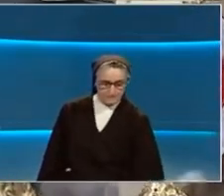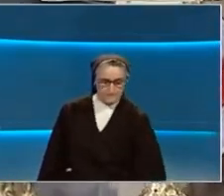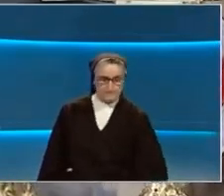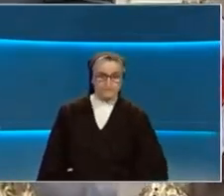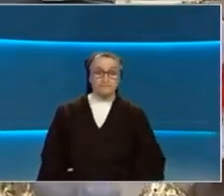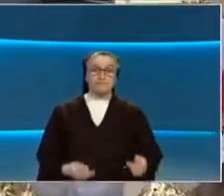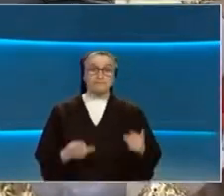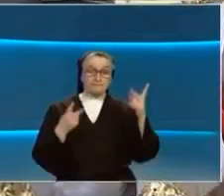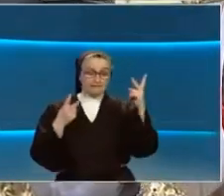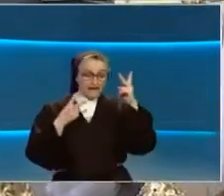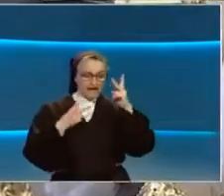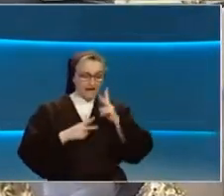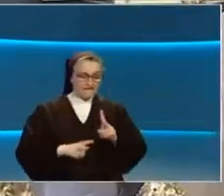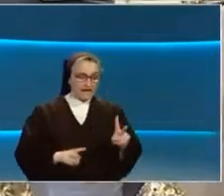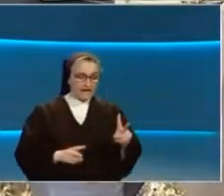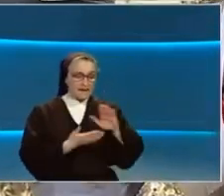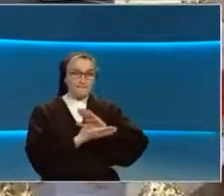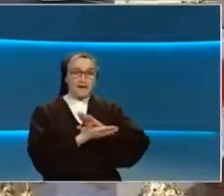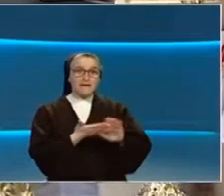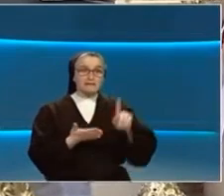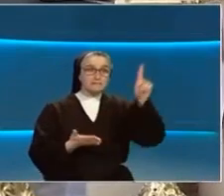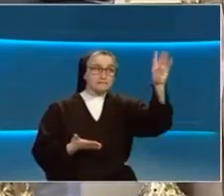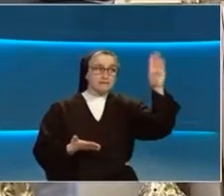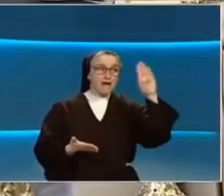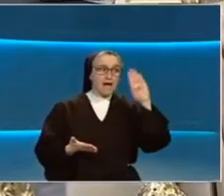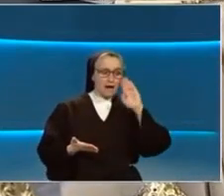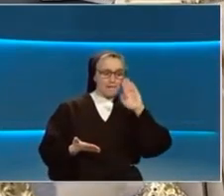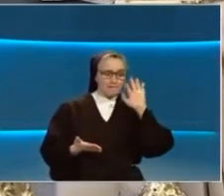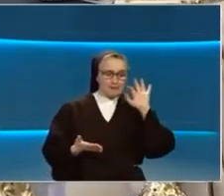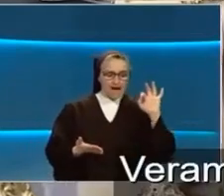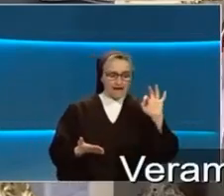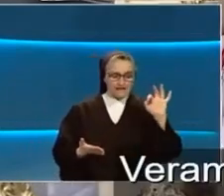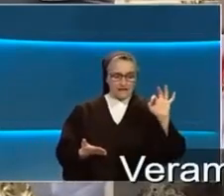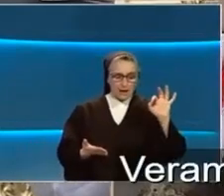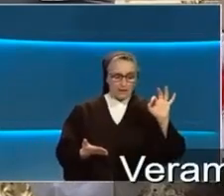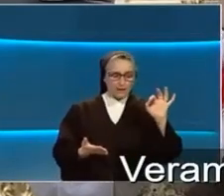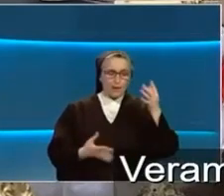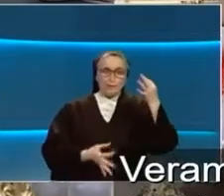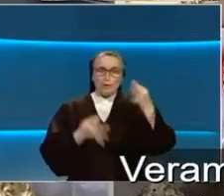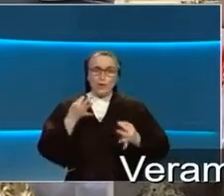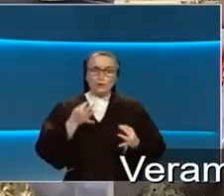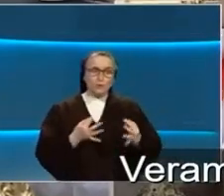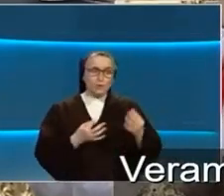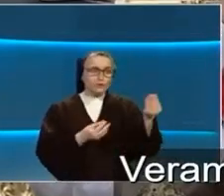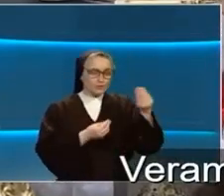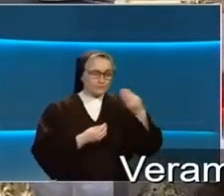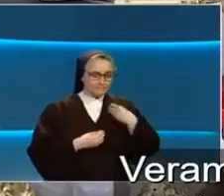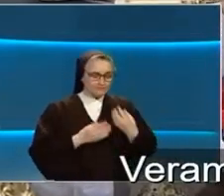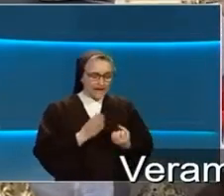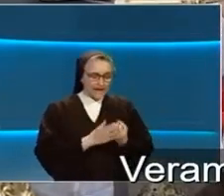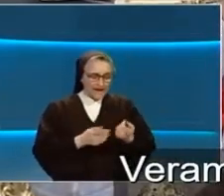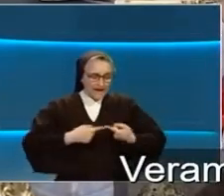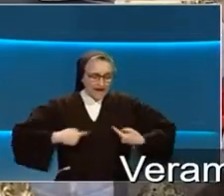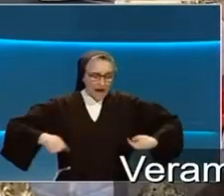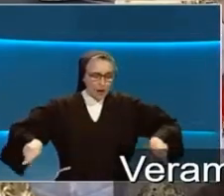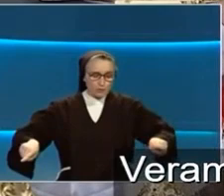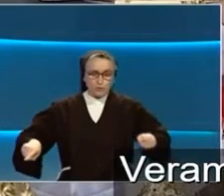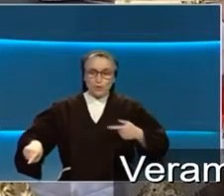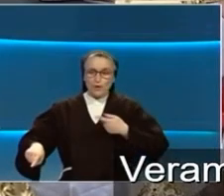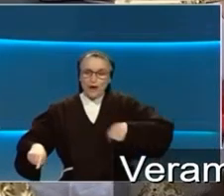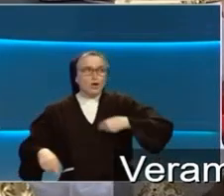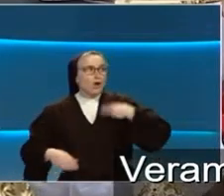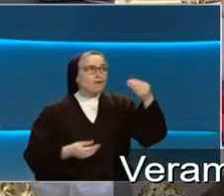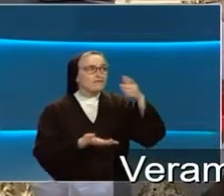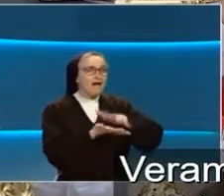Sanctus es Domine, et merito te laudat omnis a te condita creatura, quia per